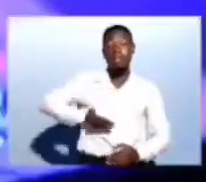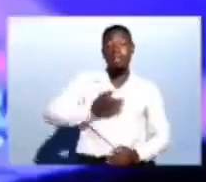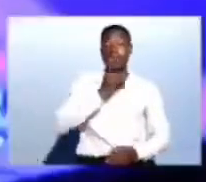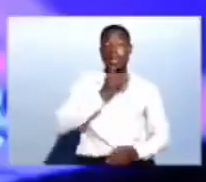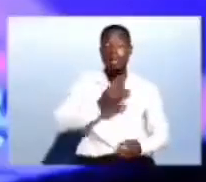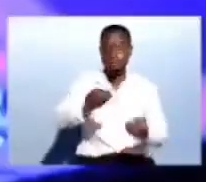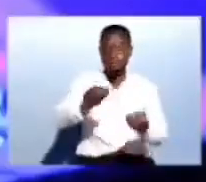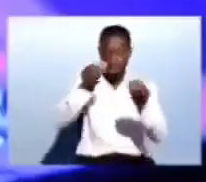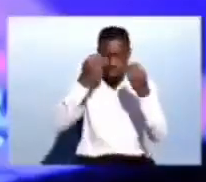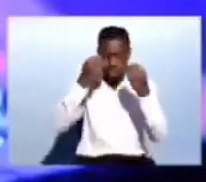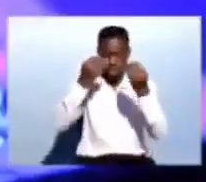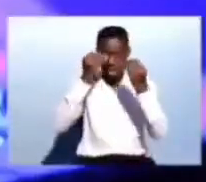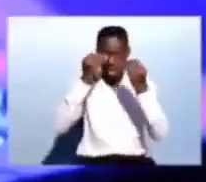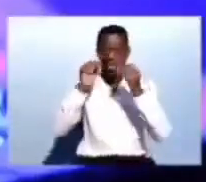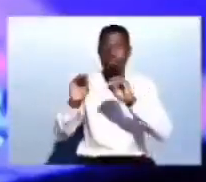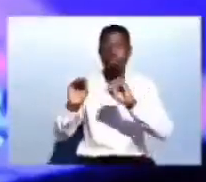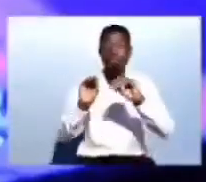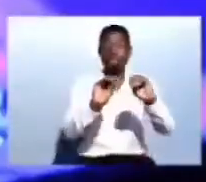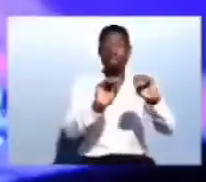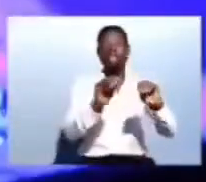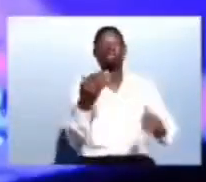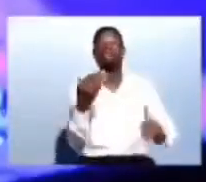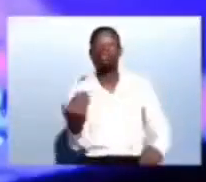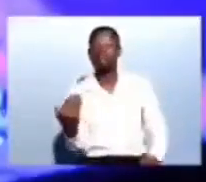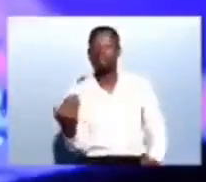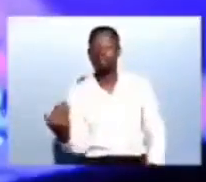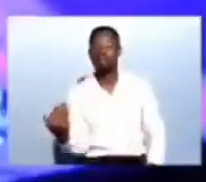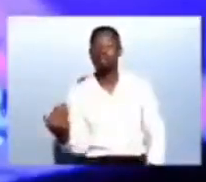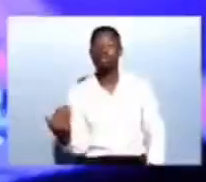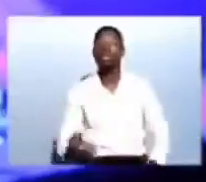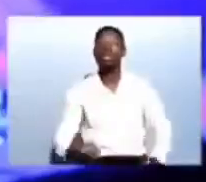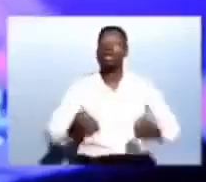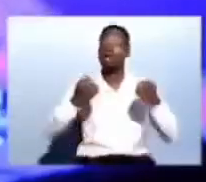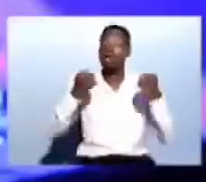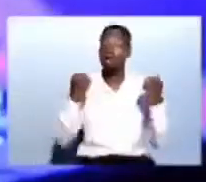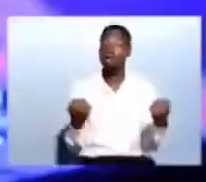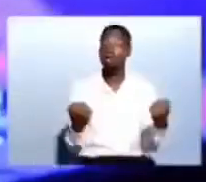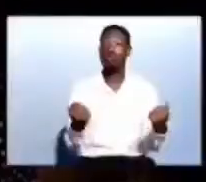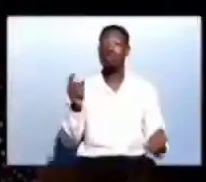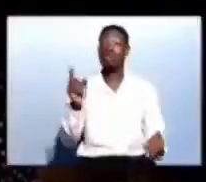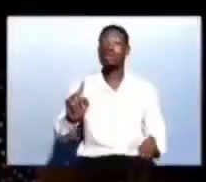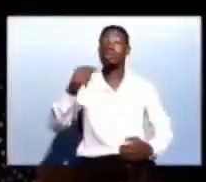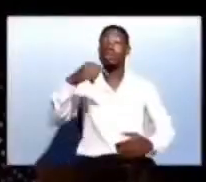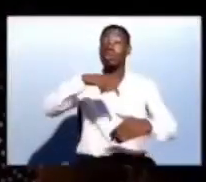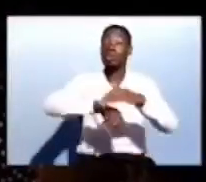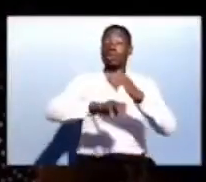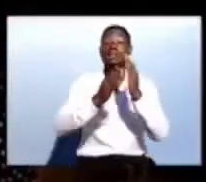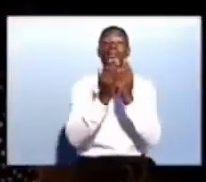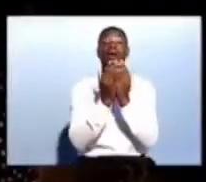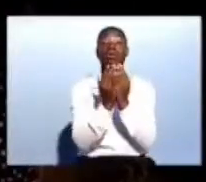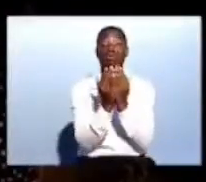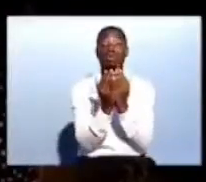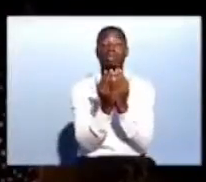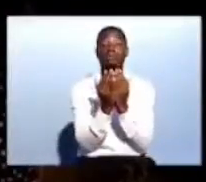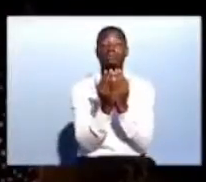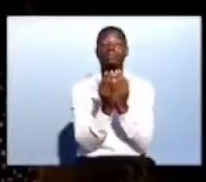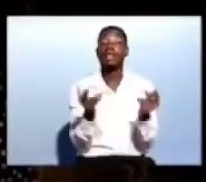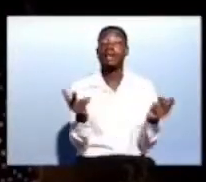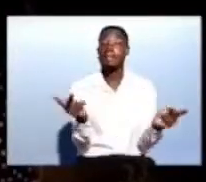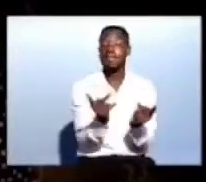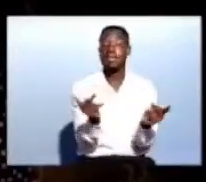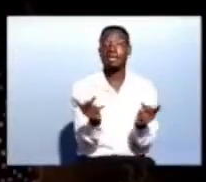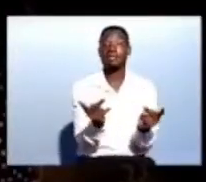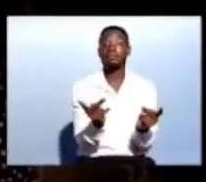Fundishaneni, fundisheni watoto wenu. Wafundisheni watoto wenu nguvu iliyopo kwenye maombi.